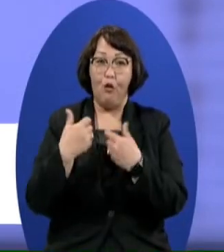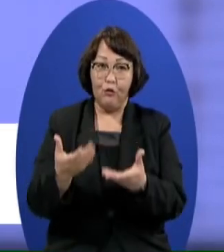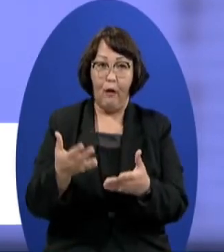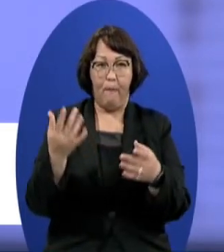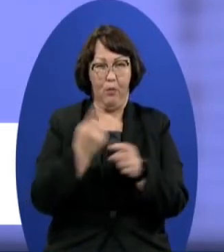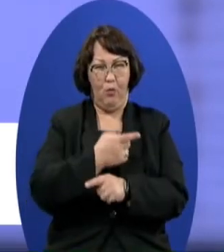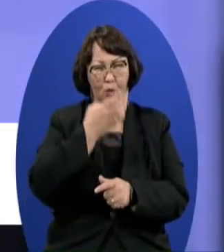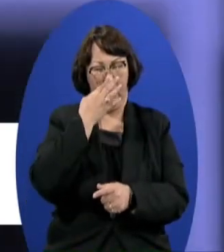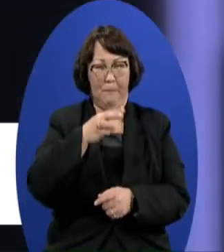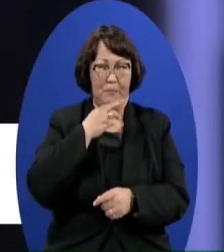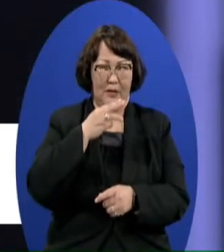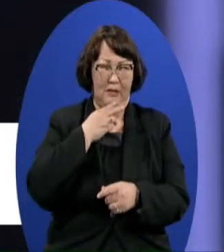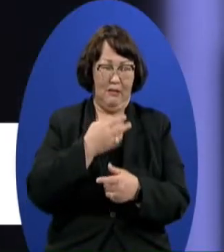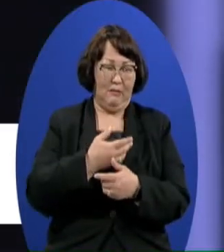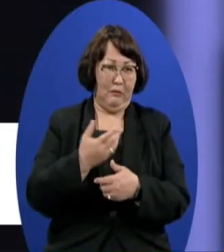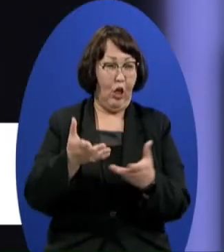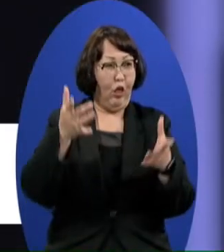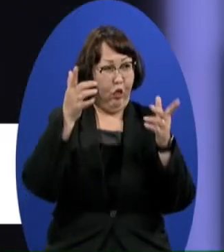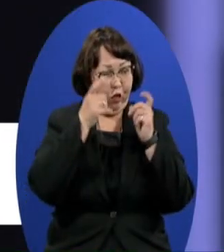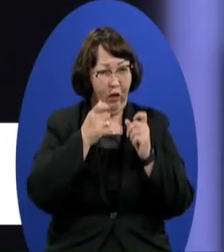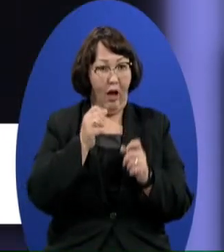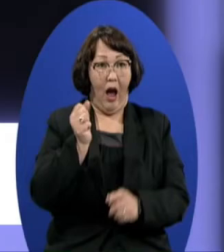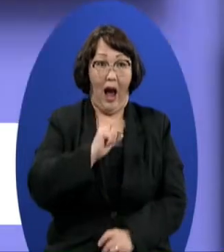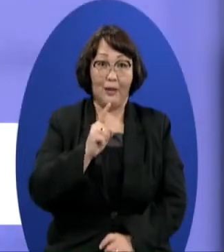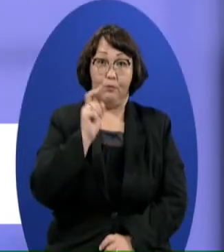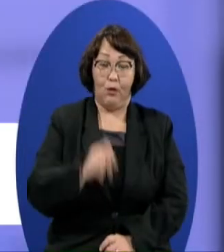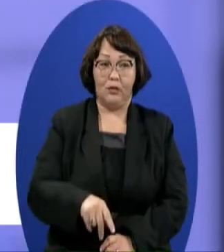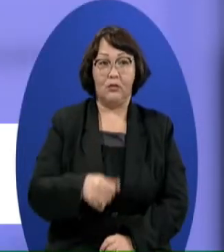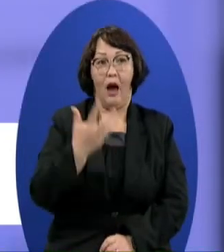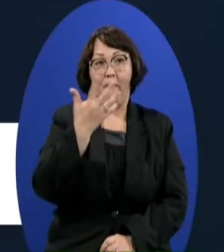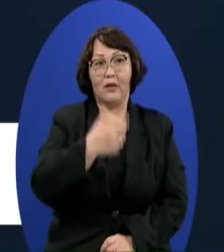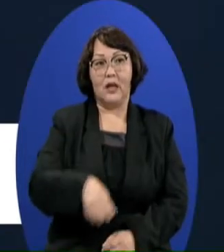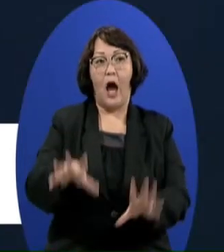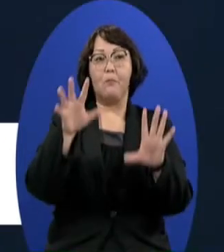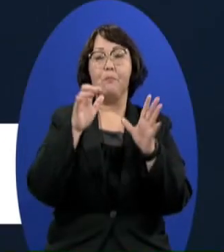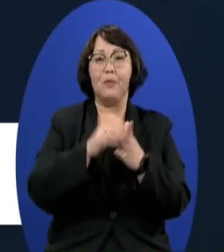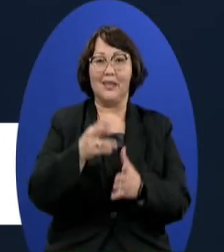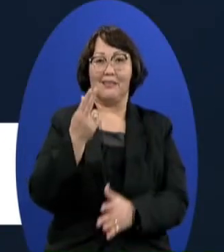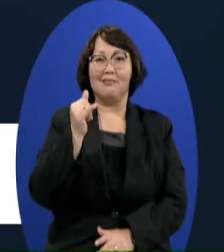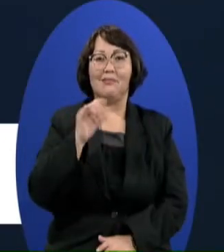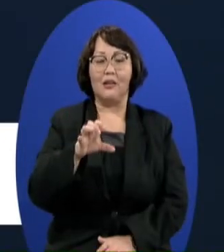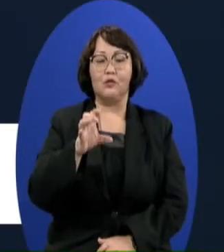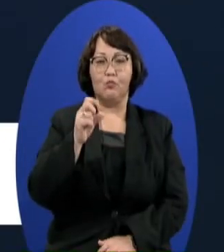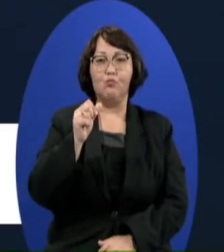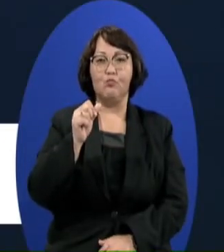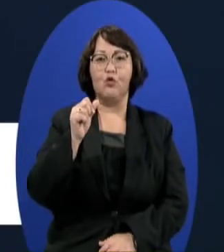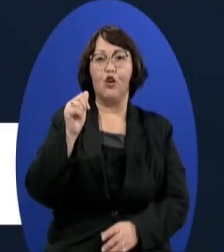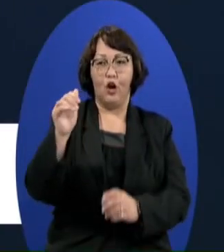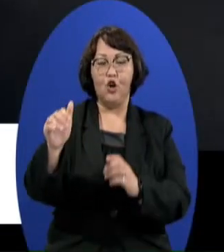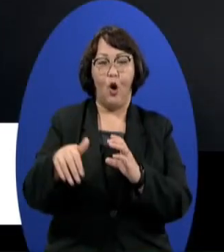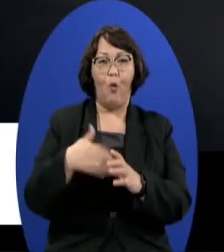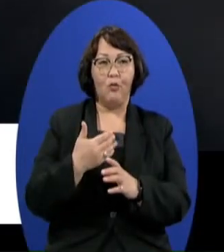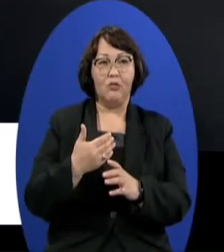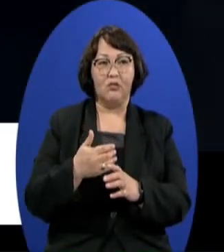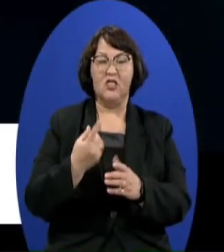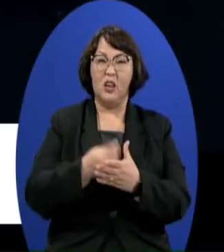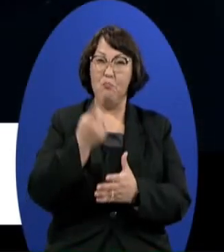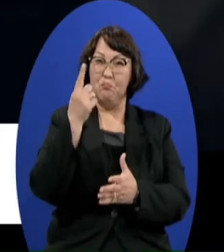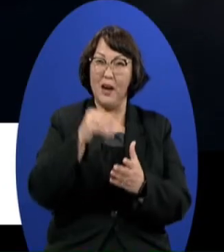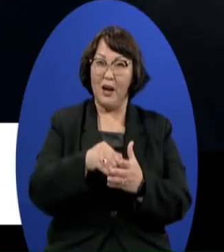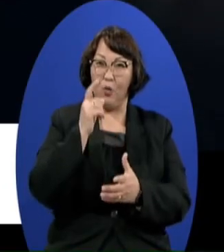чанартай. Азтан болохоор нэг удаад 5-10 мянган төгрөг данснаас шилжүүлдэг. Гэтэл 1000 хүнээс 10 мянган төгрөг автал 10 сая